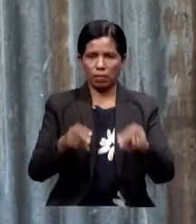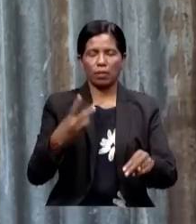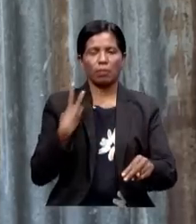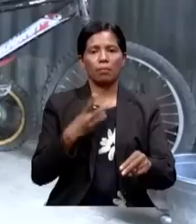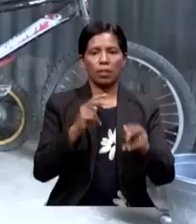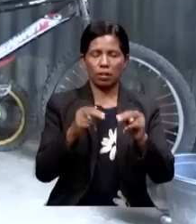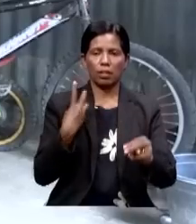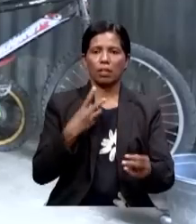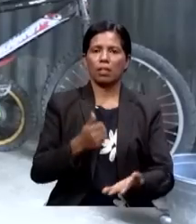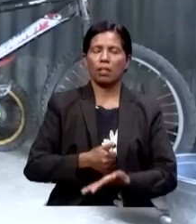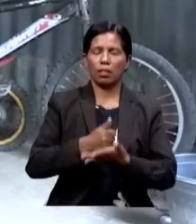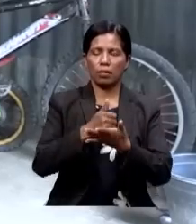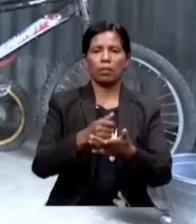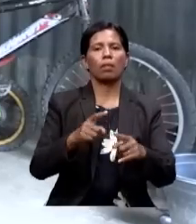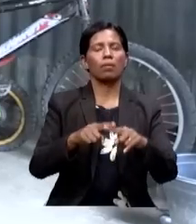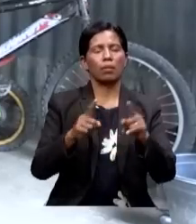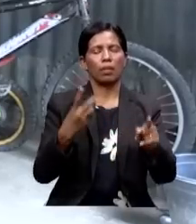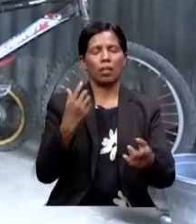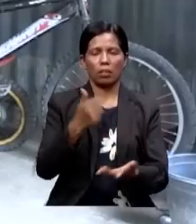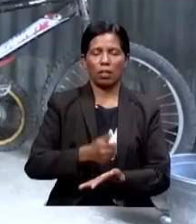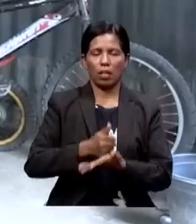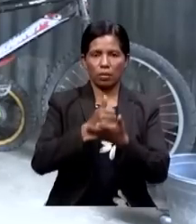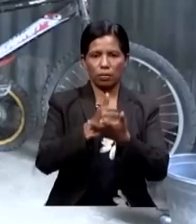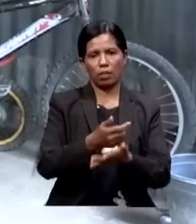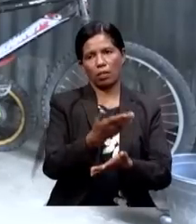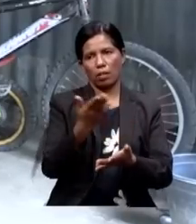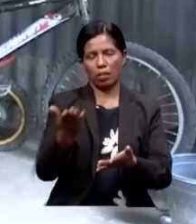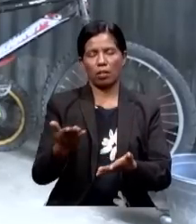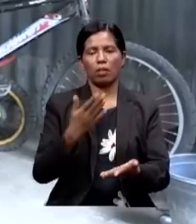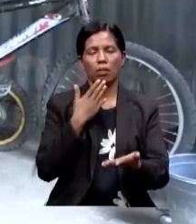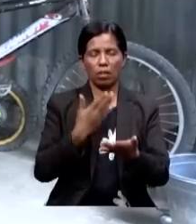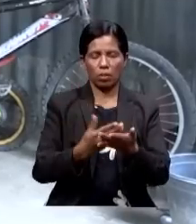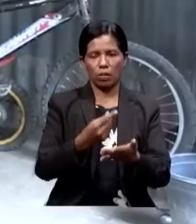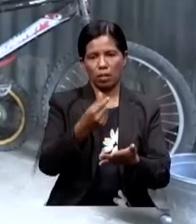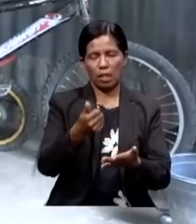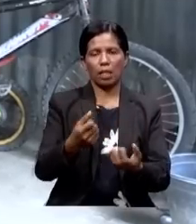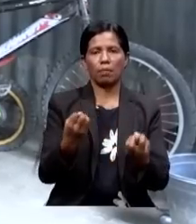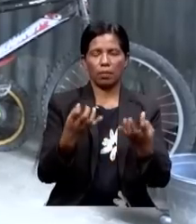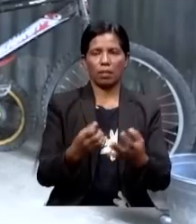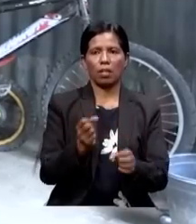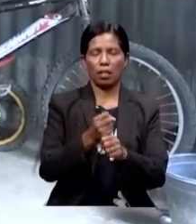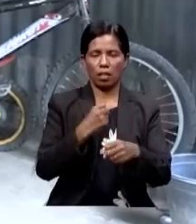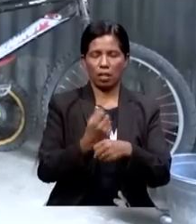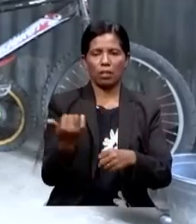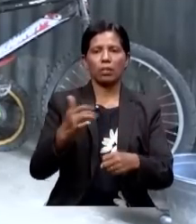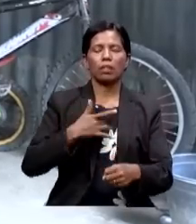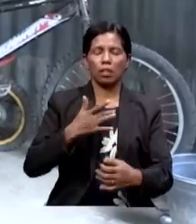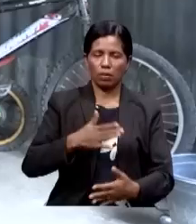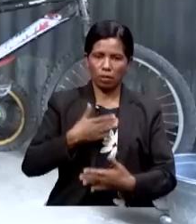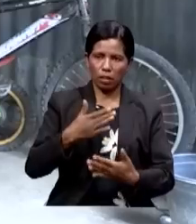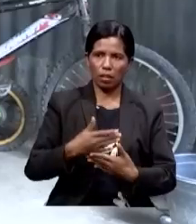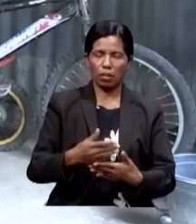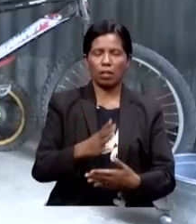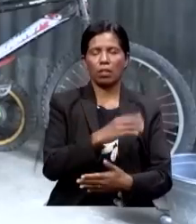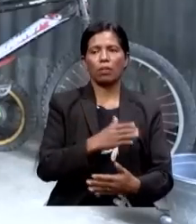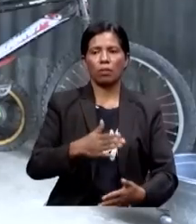zuda. Basa oing otulung ona no maluk sira ho buat nebe uituan kabarak. Halo na sira sinti hak solok, nok